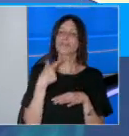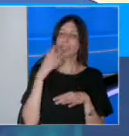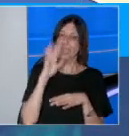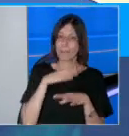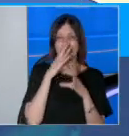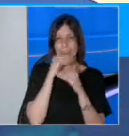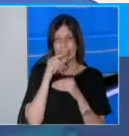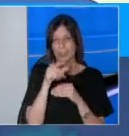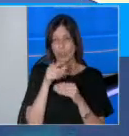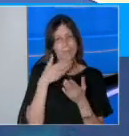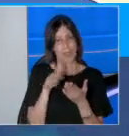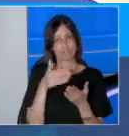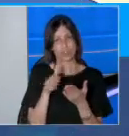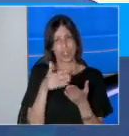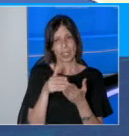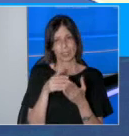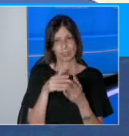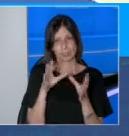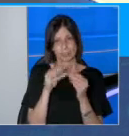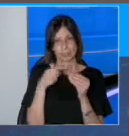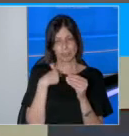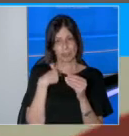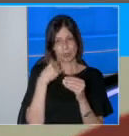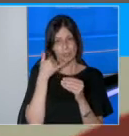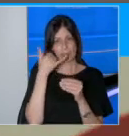גם נדבר איתו בהמשך. הוא איתנו על הקו, ארנון?